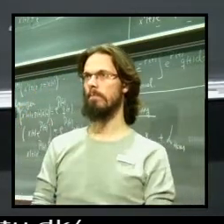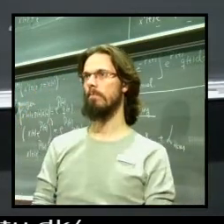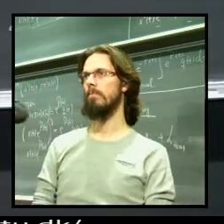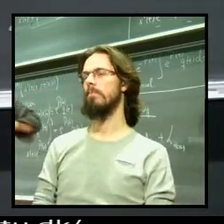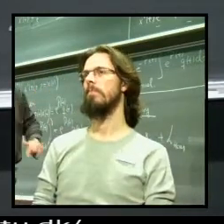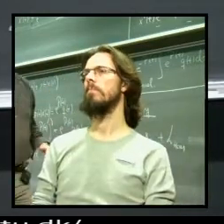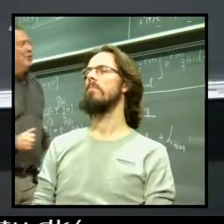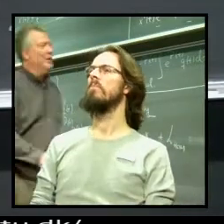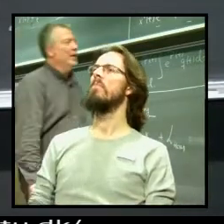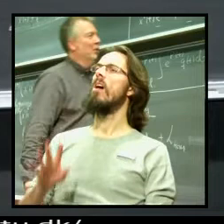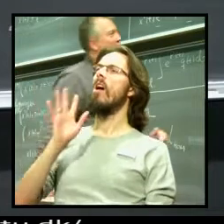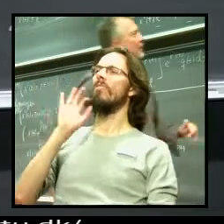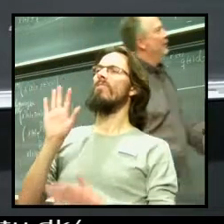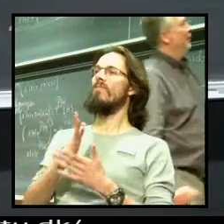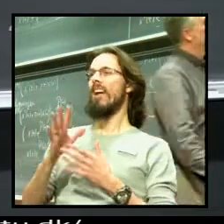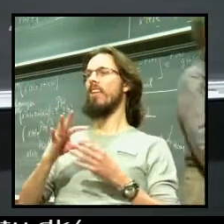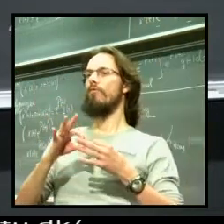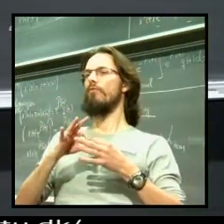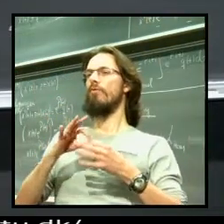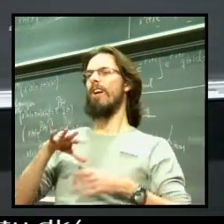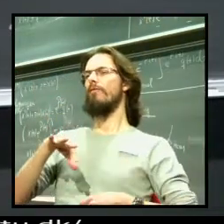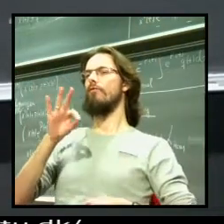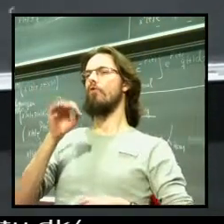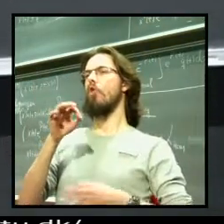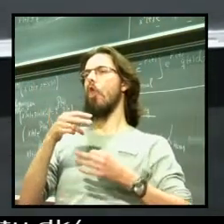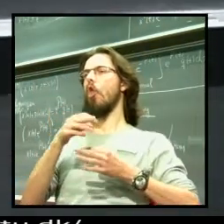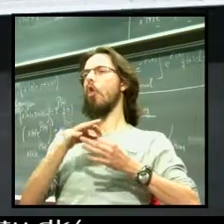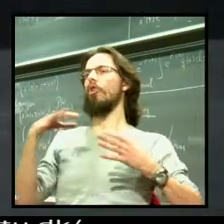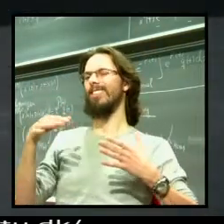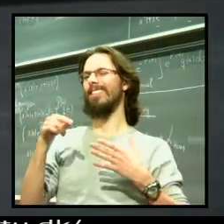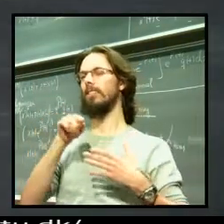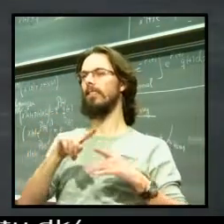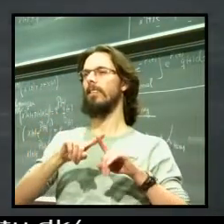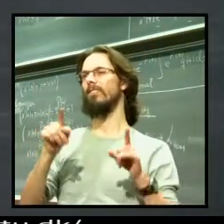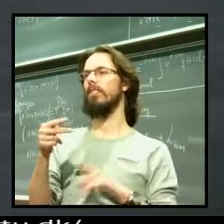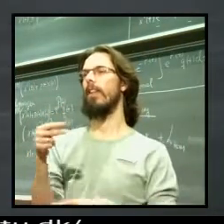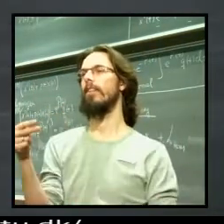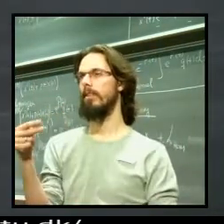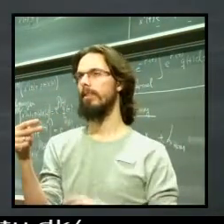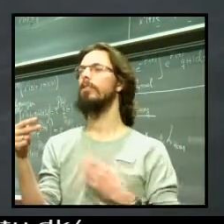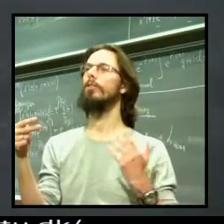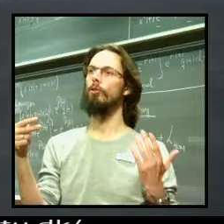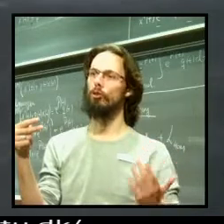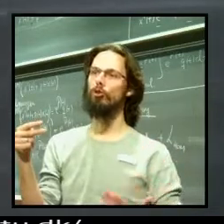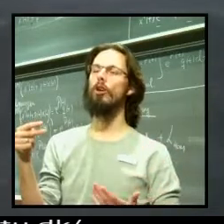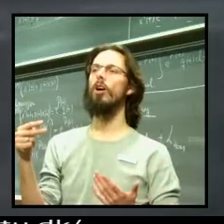Når nu vi lige har fundet en løsning til vores differentialligning, så